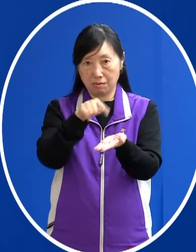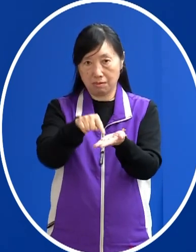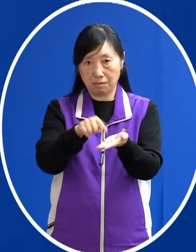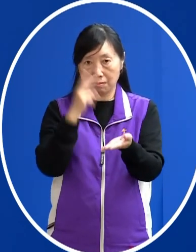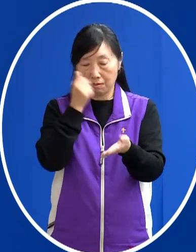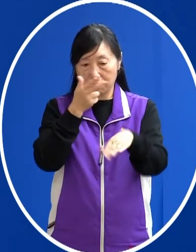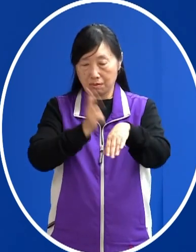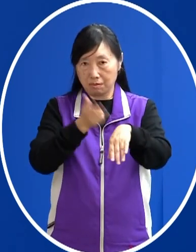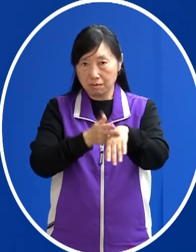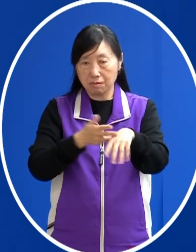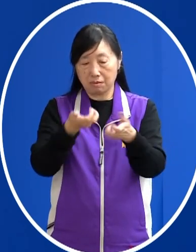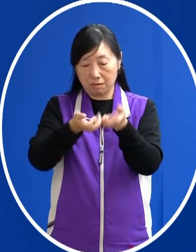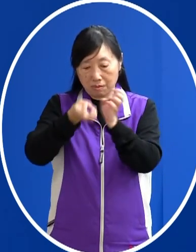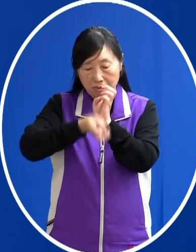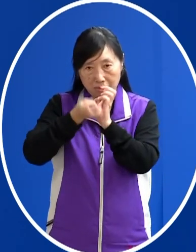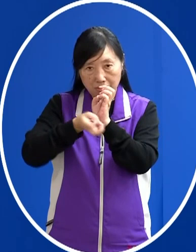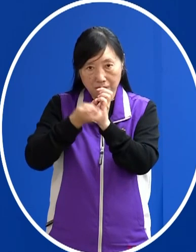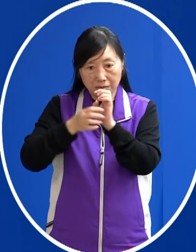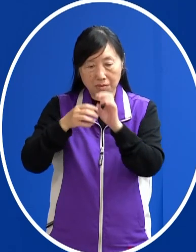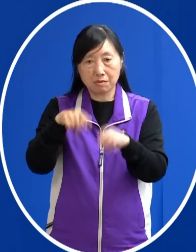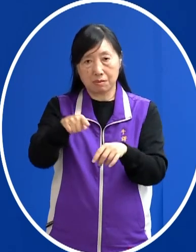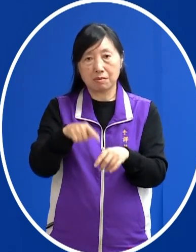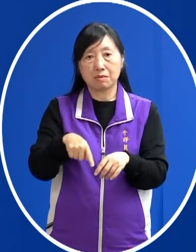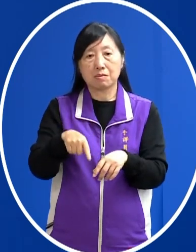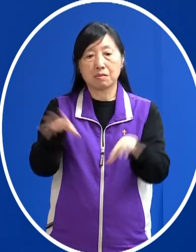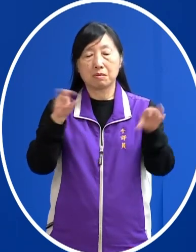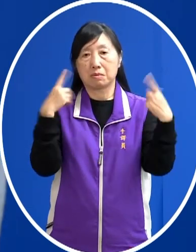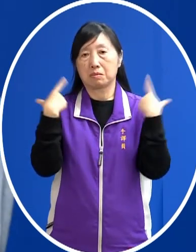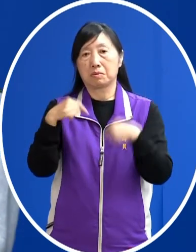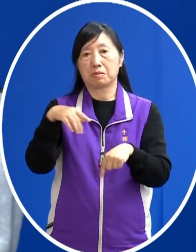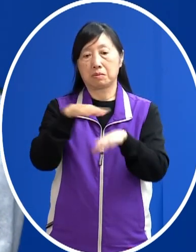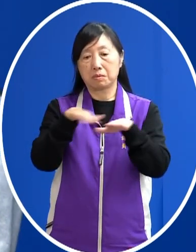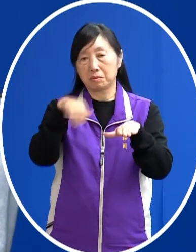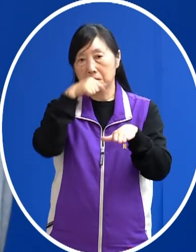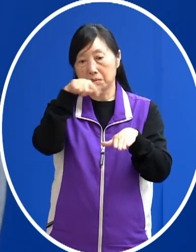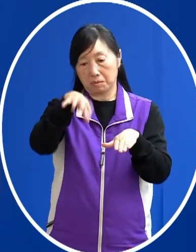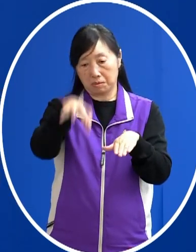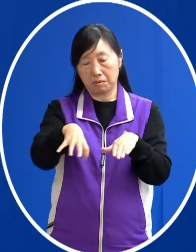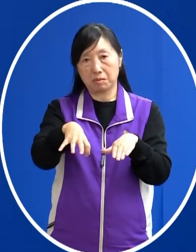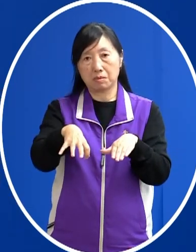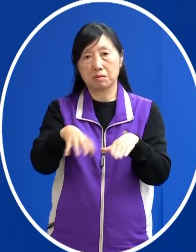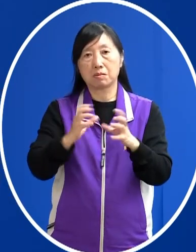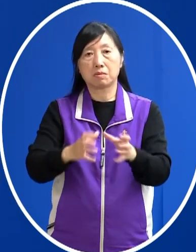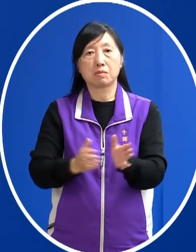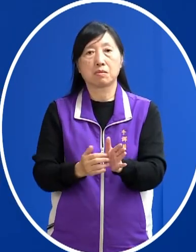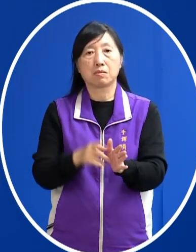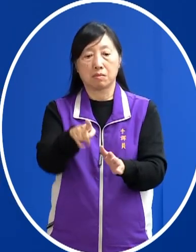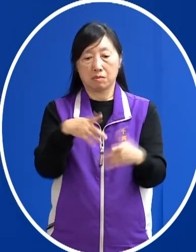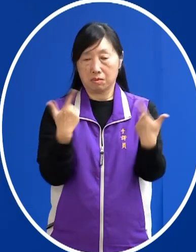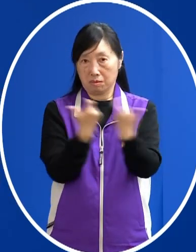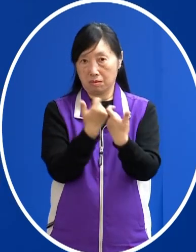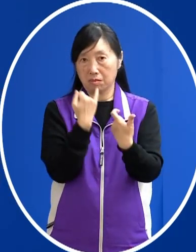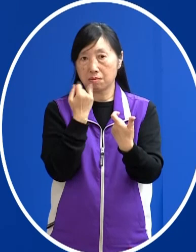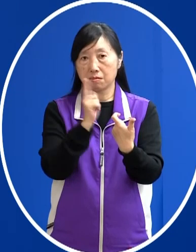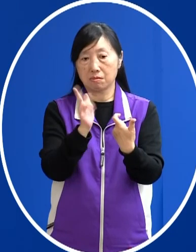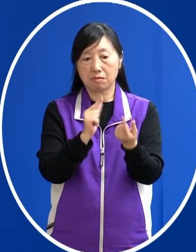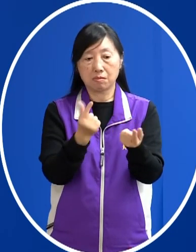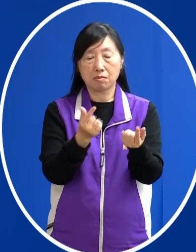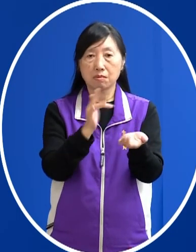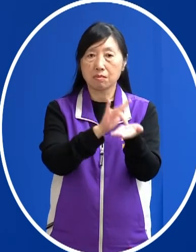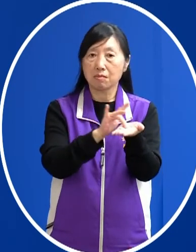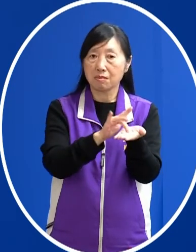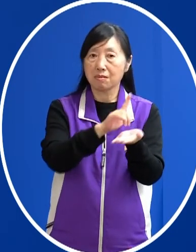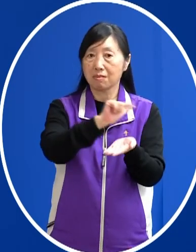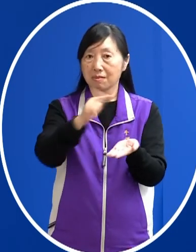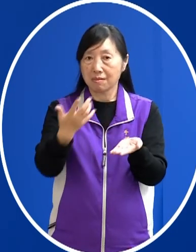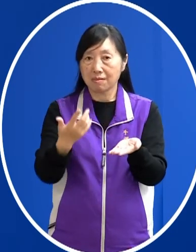技术跟分析的资源平台。那这个资源平台可以因应 所有的包括药物的研